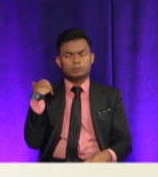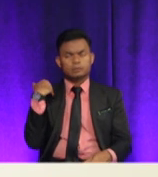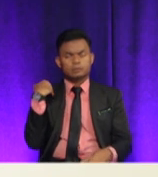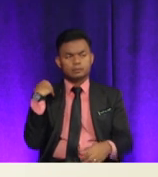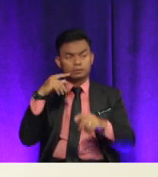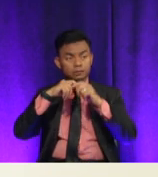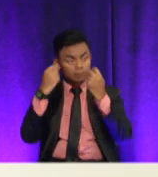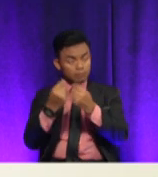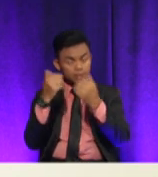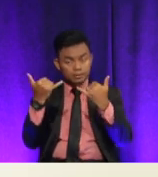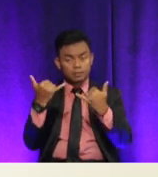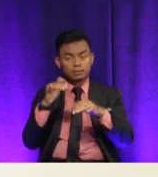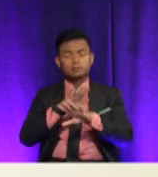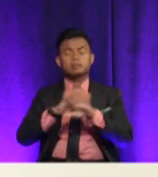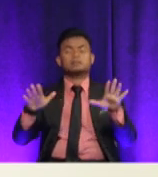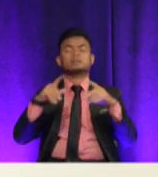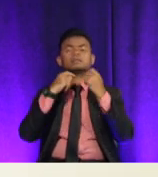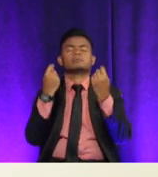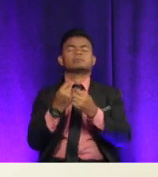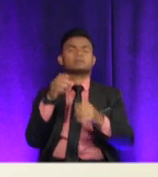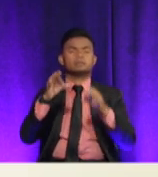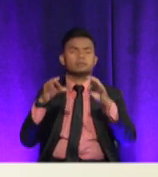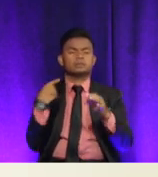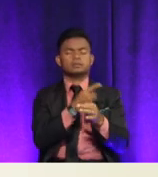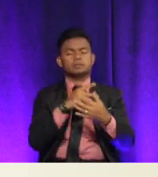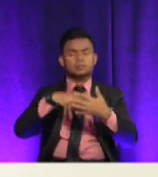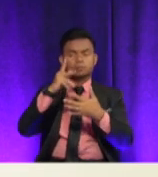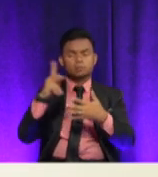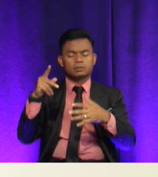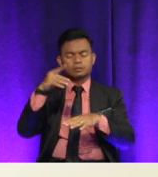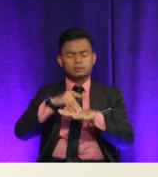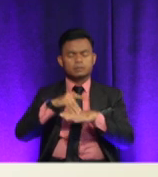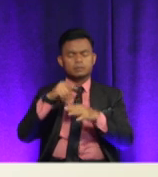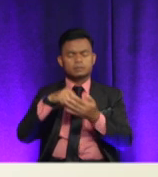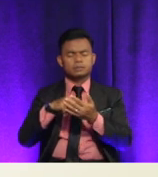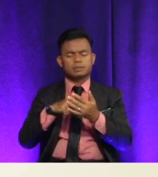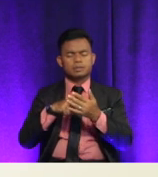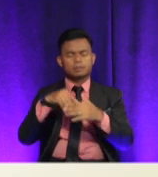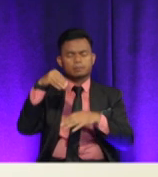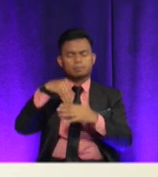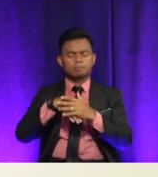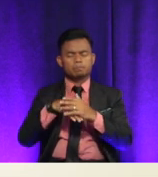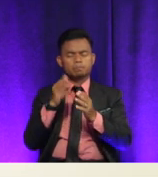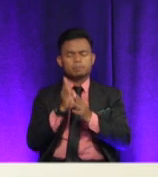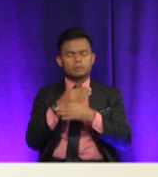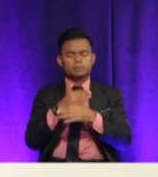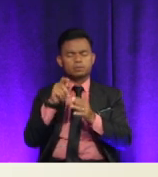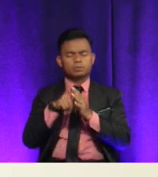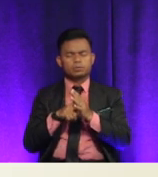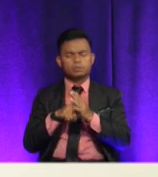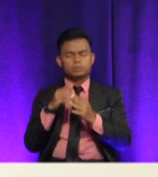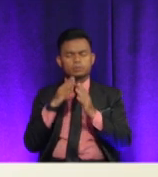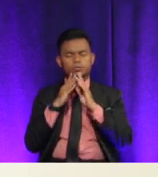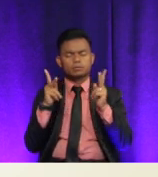maka di sini kita kalau kita keluarkan di sini daripada yang tersurat maka kita jadikan dalam bentuk yang tersirat maka kita boleh Keluarkan satu persoalan